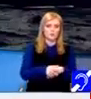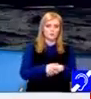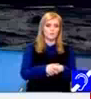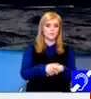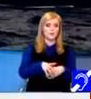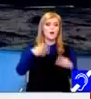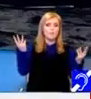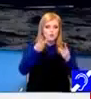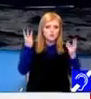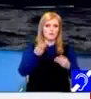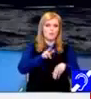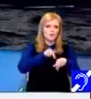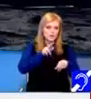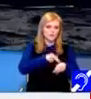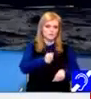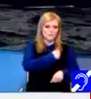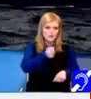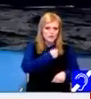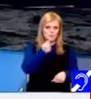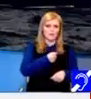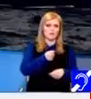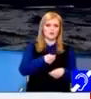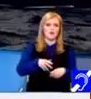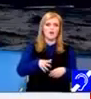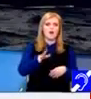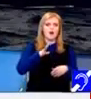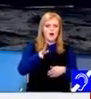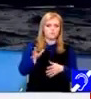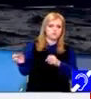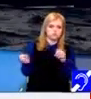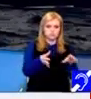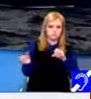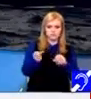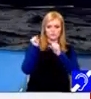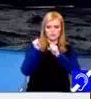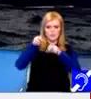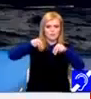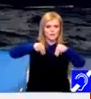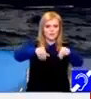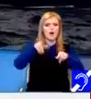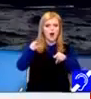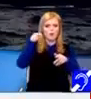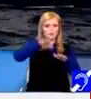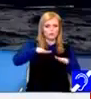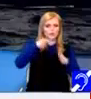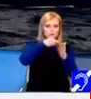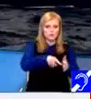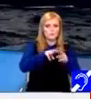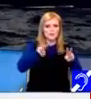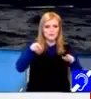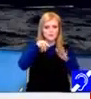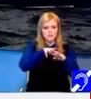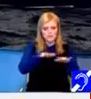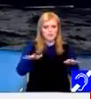apei. Pompierii, jandarmii și localnicii l-au consolidat cu saci de nisip. În zona a ajuns ministrul apelor, ministrul român de interne, dar